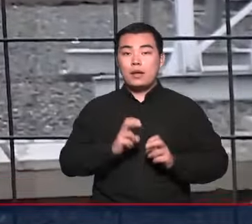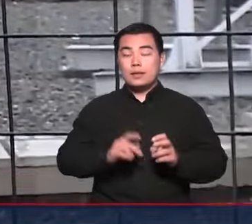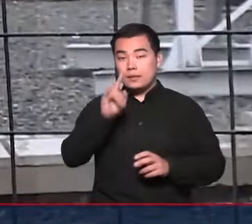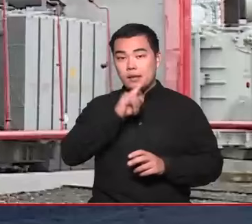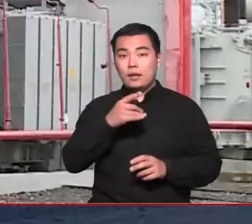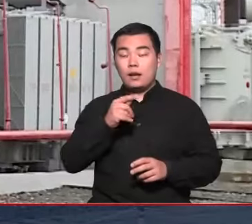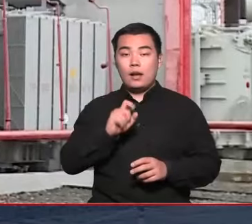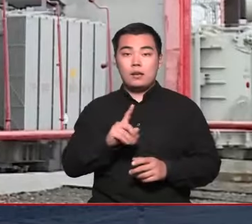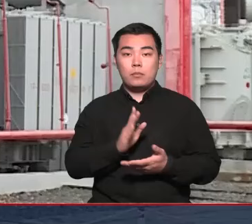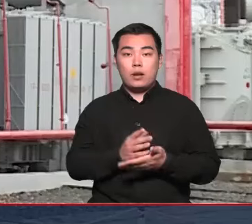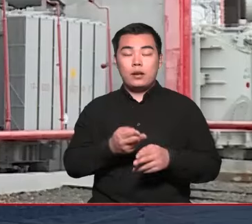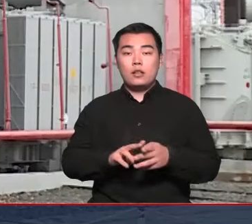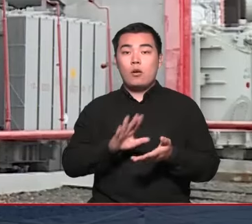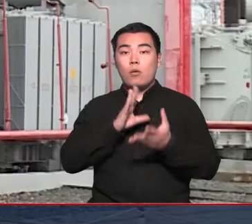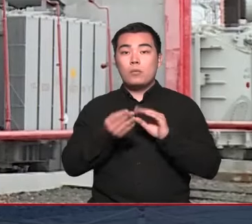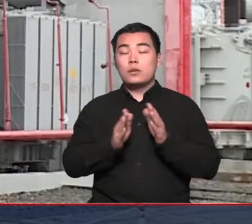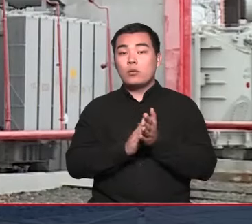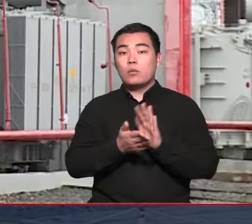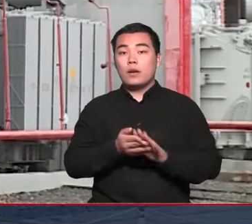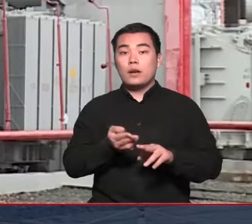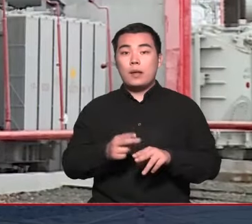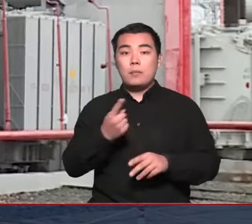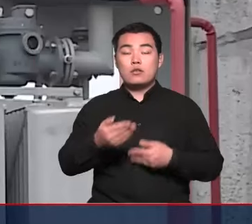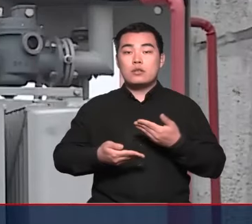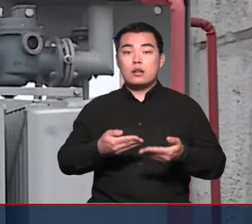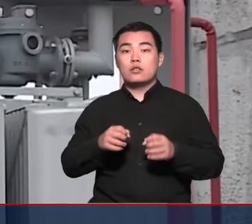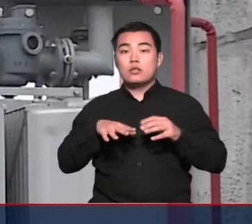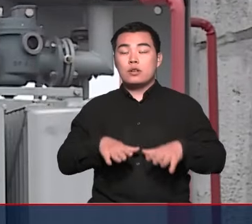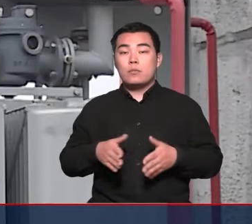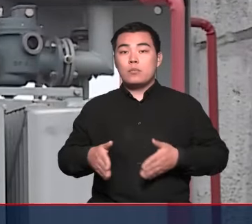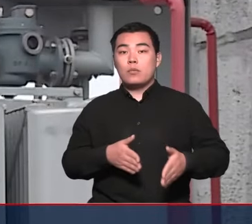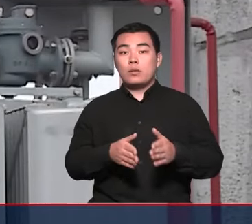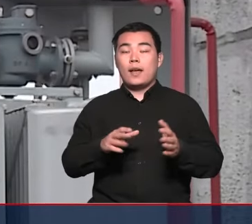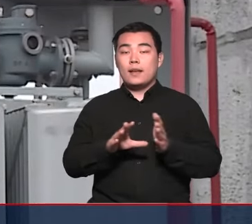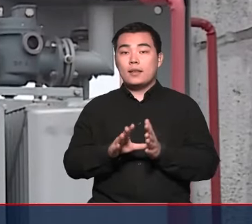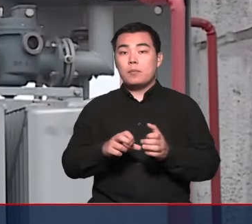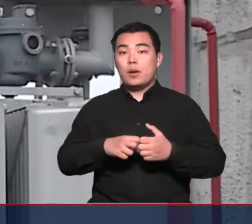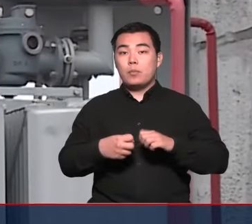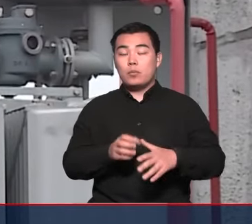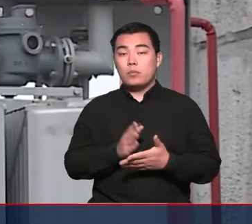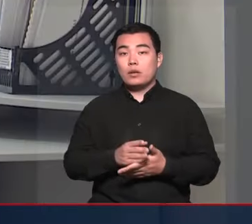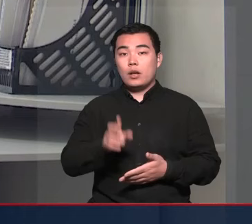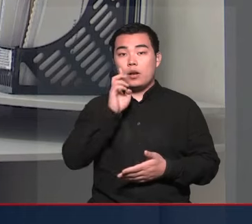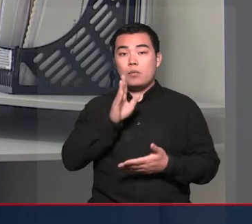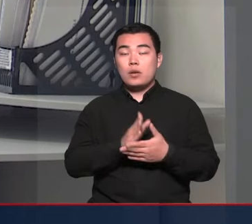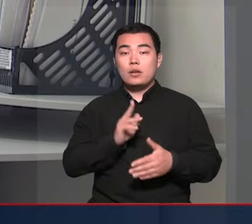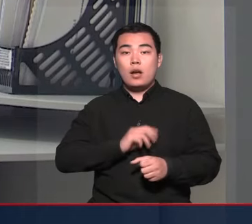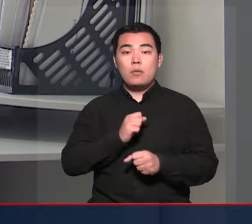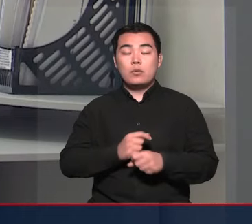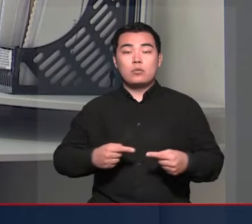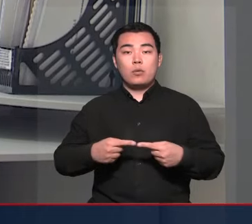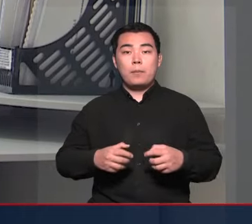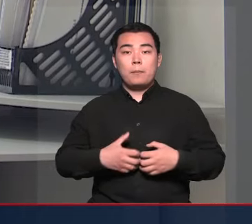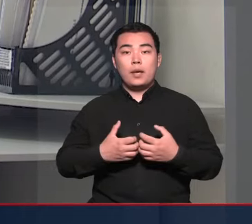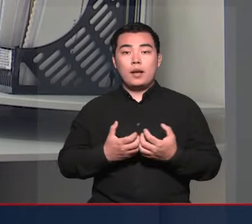нефти и газа. И общий договор – это только первый шаг на пути решения энергетических проблем. Теперь странам предстоит разработать четкий